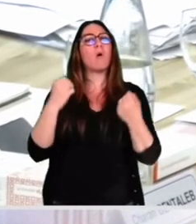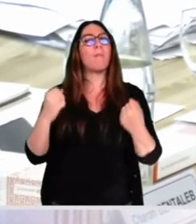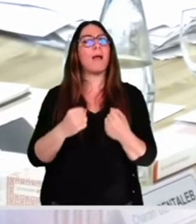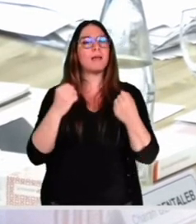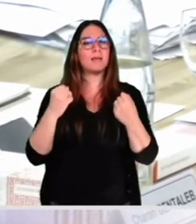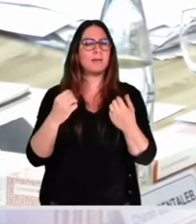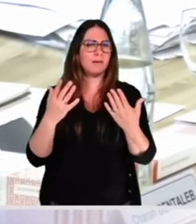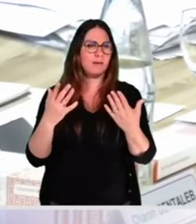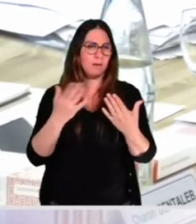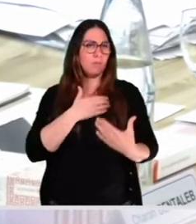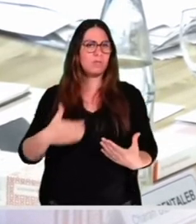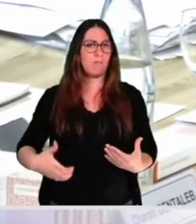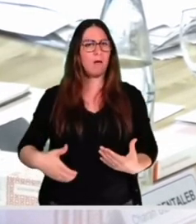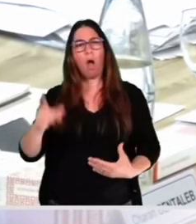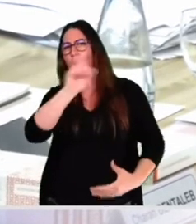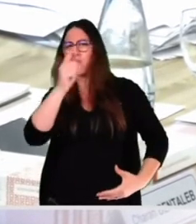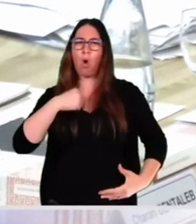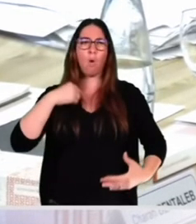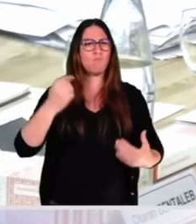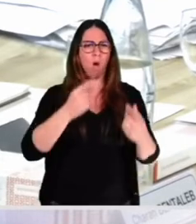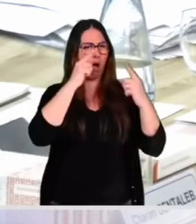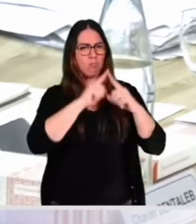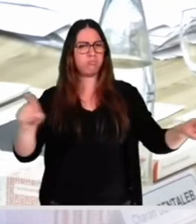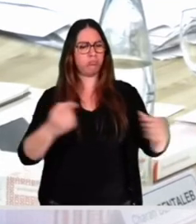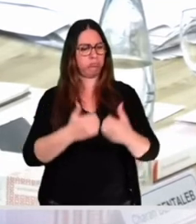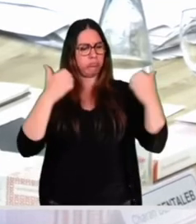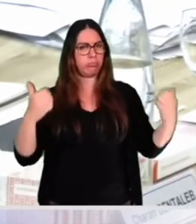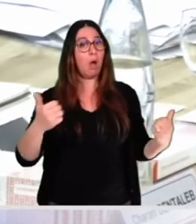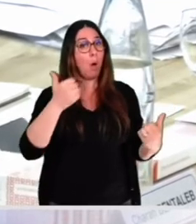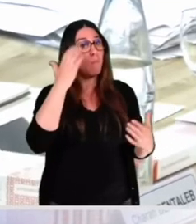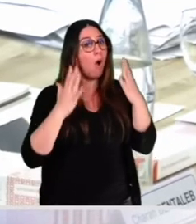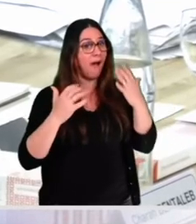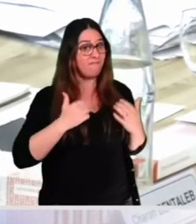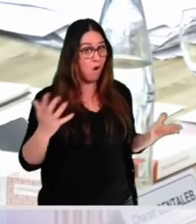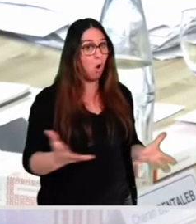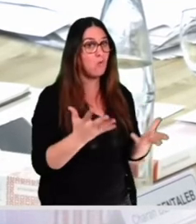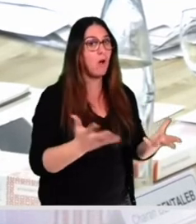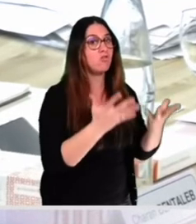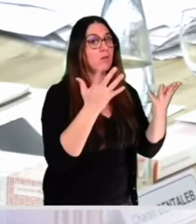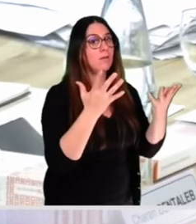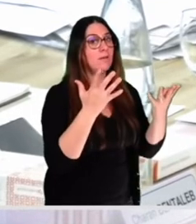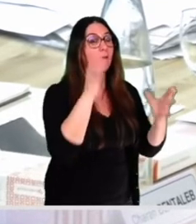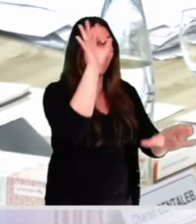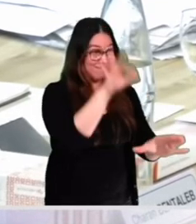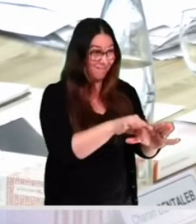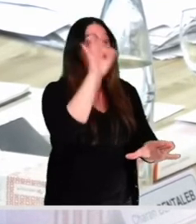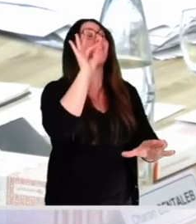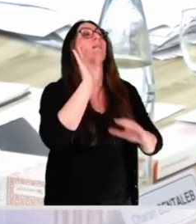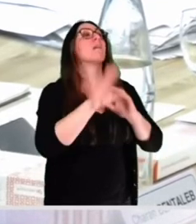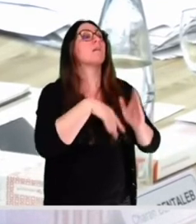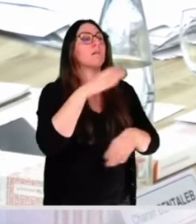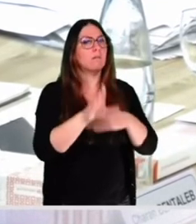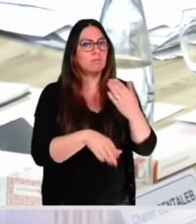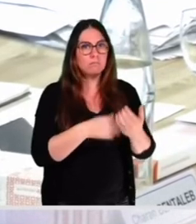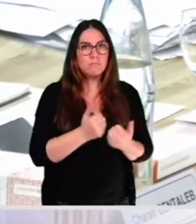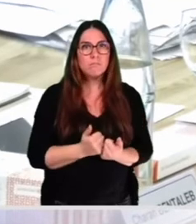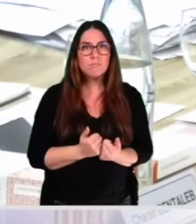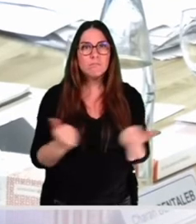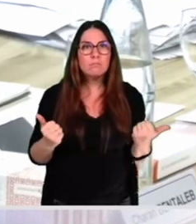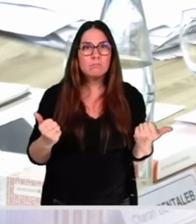aviez promis une rupture radicale et je vous soutenais. La réalité, une fois élue, s'est révélée différente. Au lieu